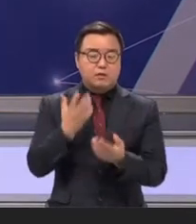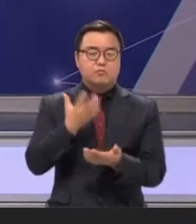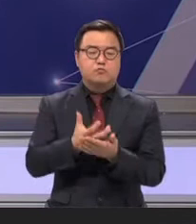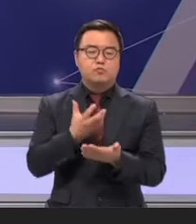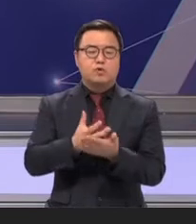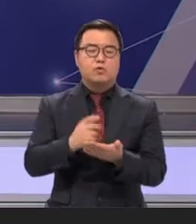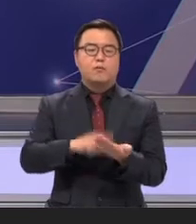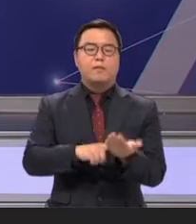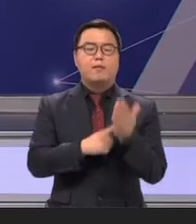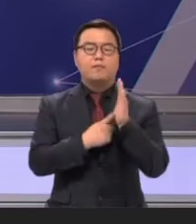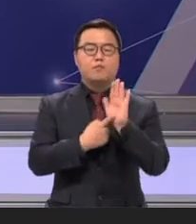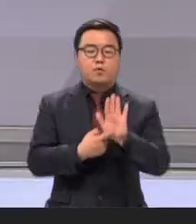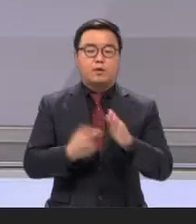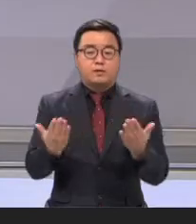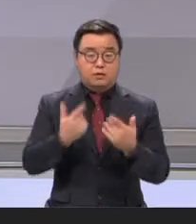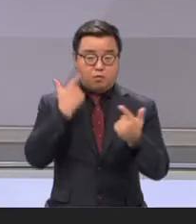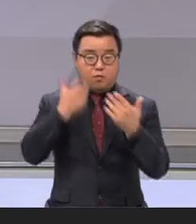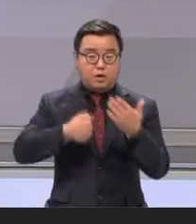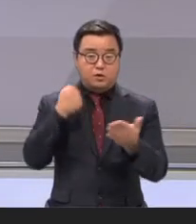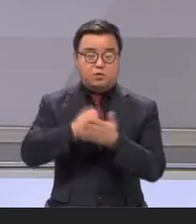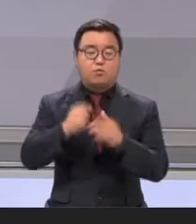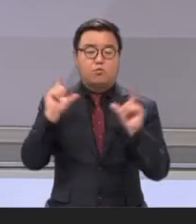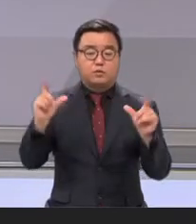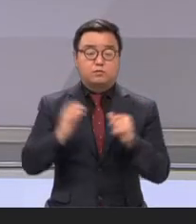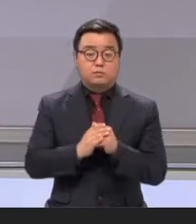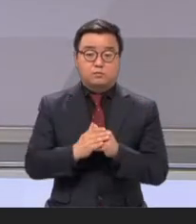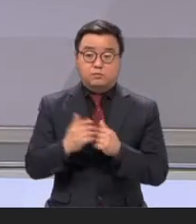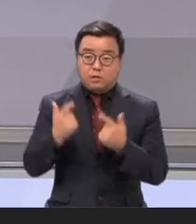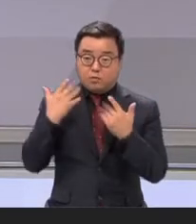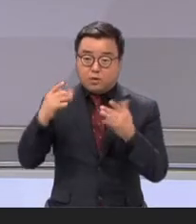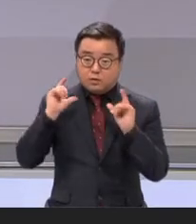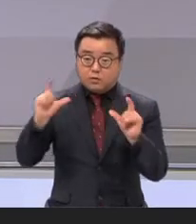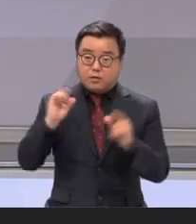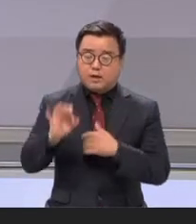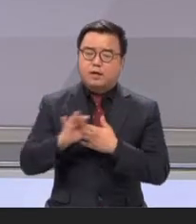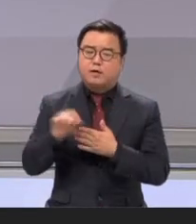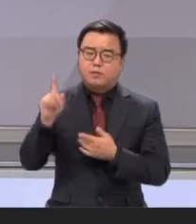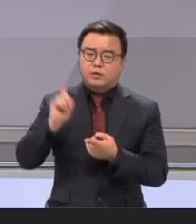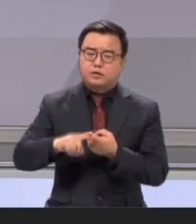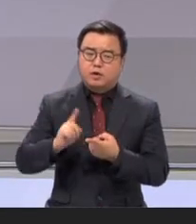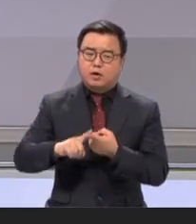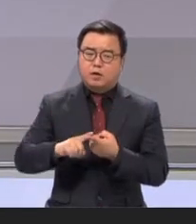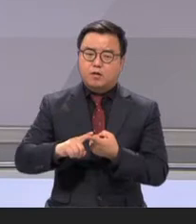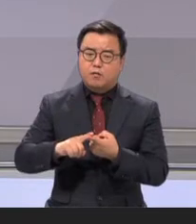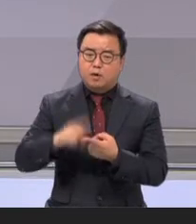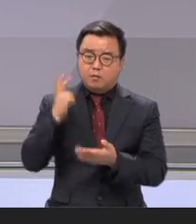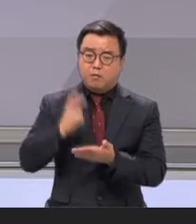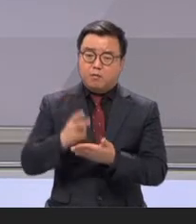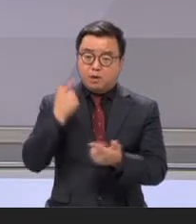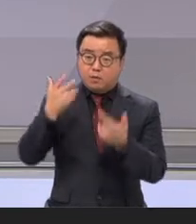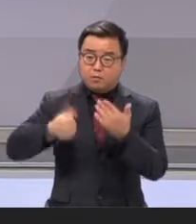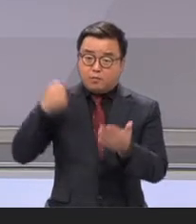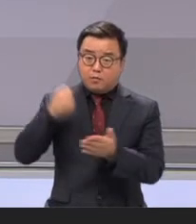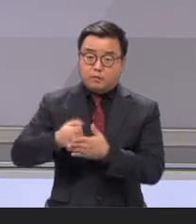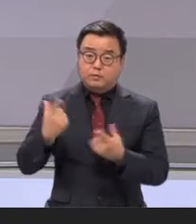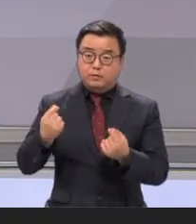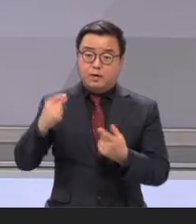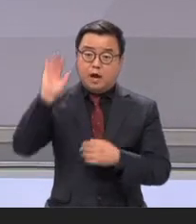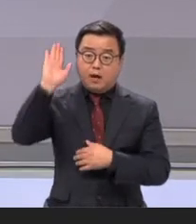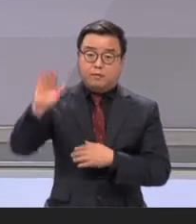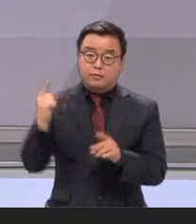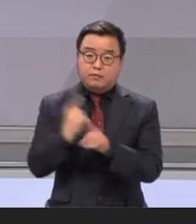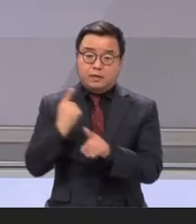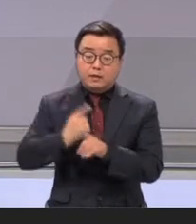네. 확정고시라고 합니다. 그러면 이렇게 확정고시가 되면 국정화 방침 역시 확정되는 거죠. 그럼 추후에 바뀔